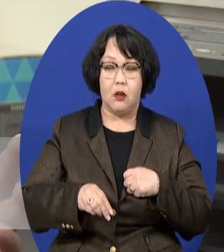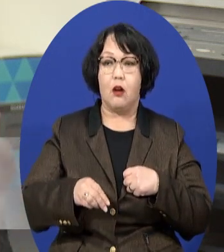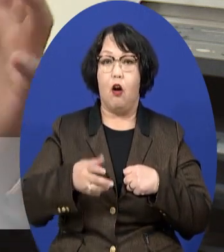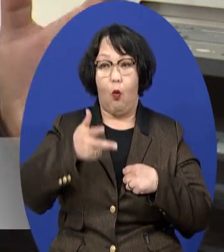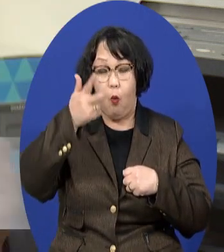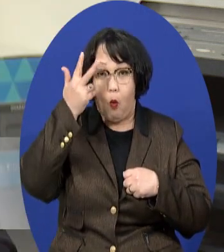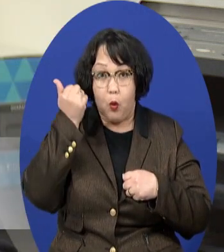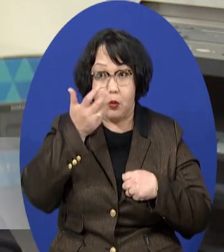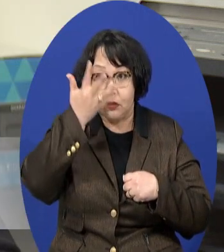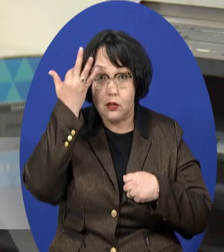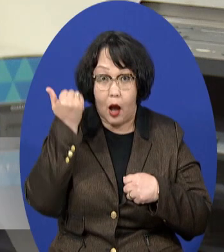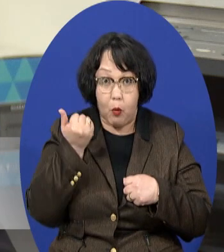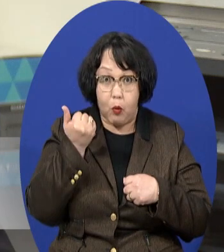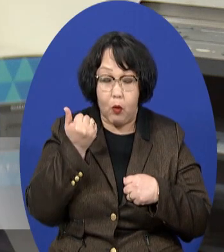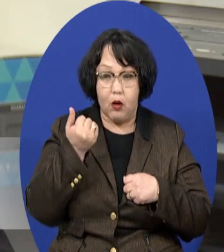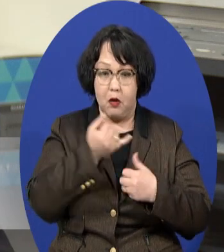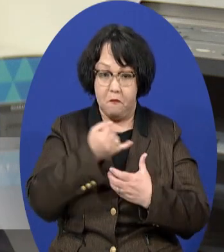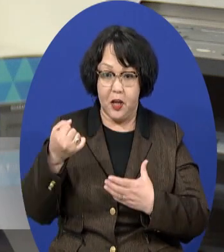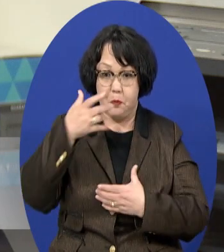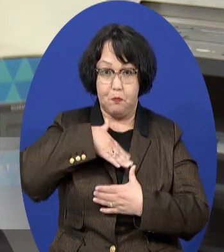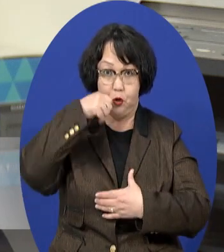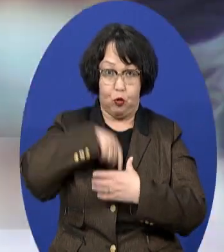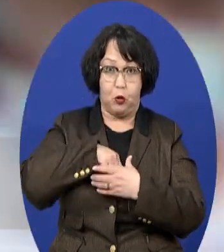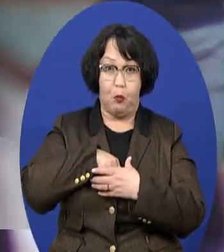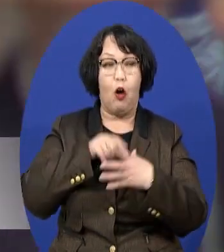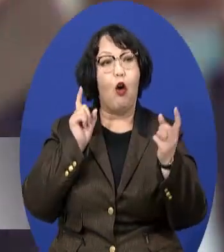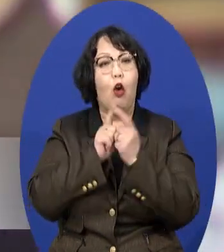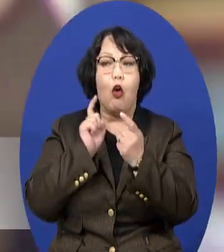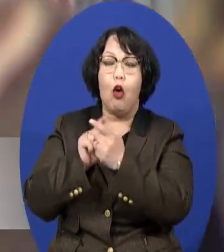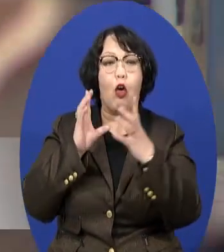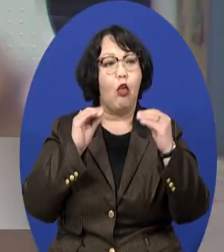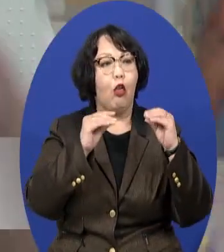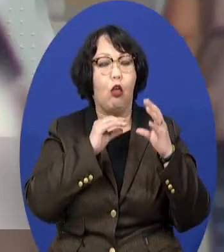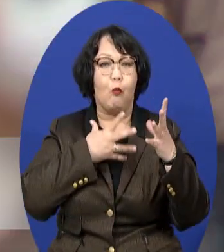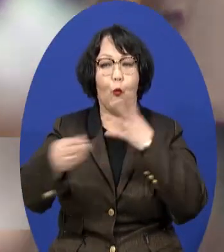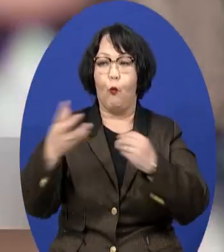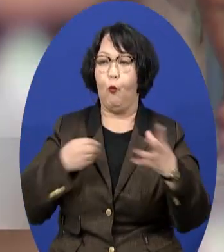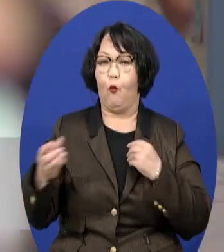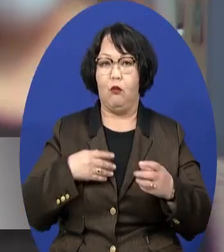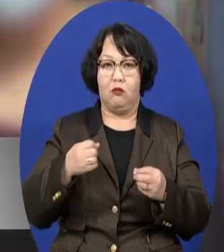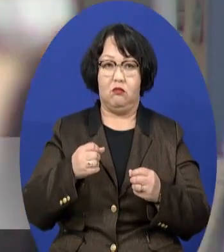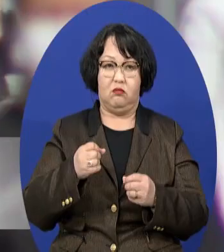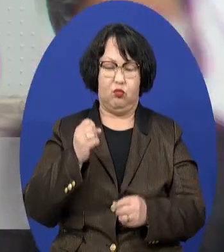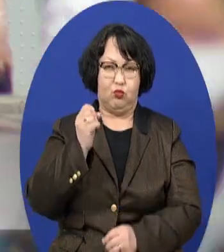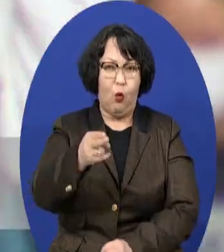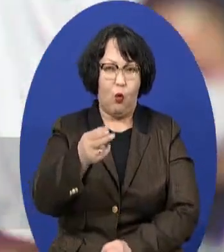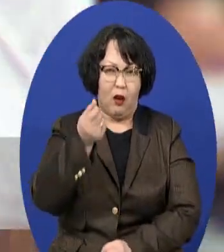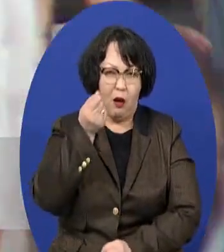дараа та бусдад халдааж магадгүй. Ийм л аюул байгаа байхгүй. Иймхүү бид нийтээрээ хариулт цагдуулгаасаа илүү